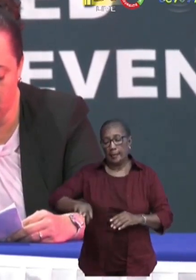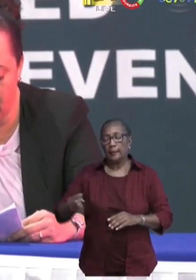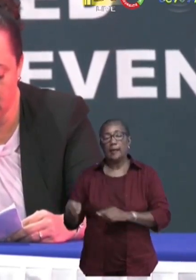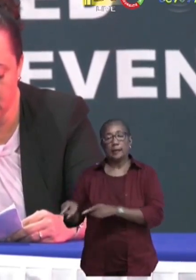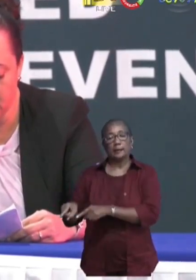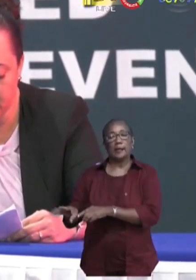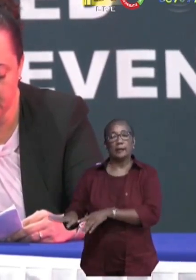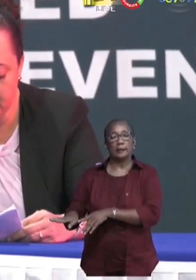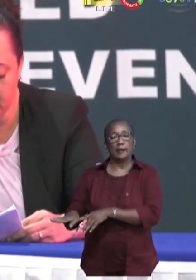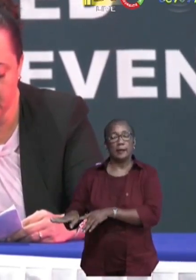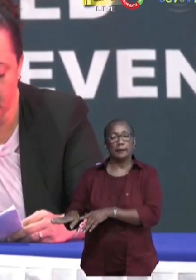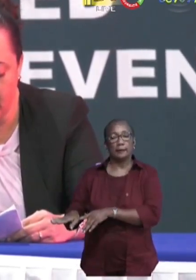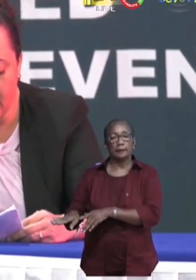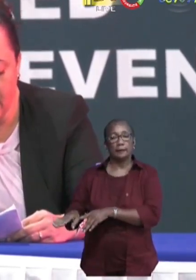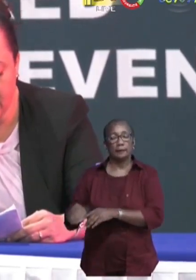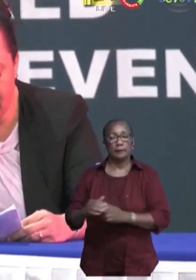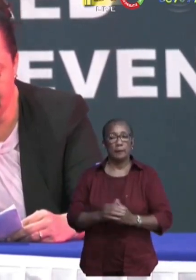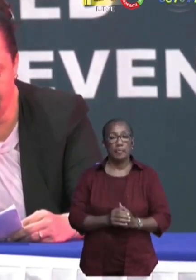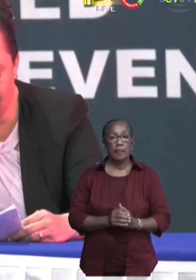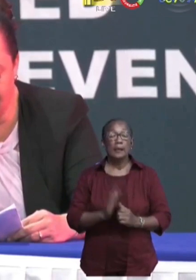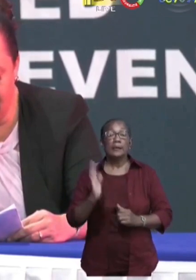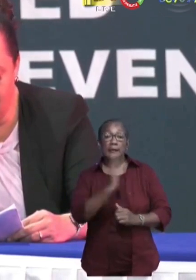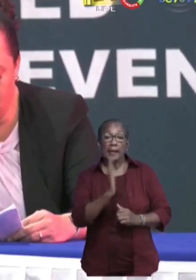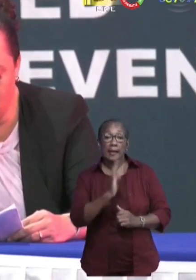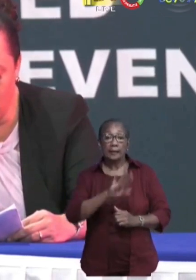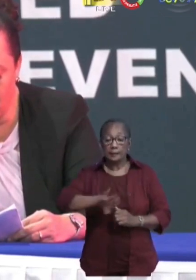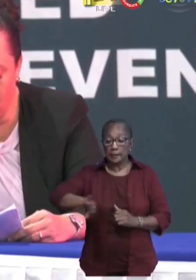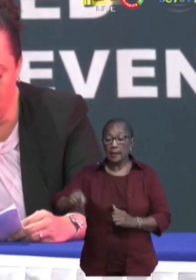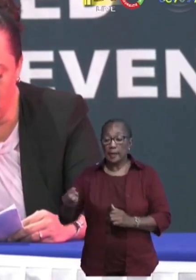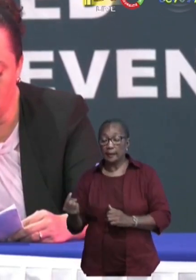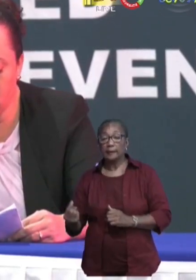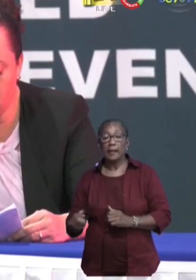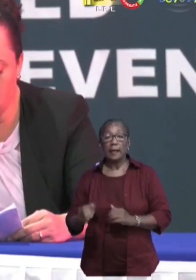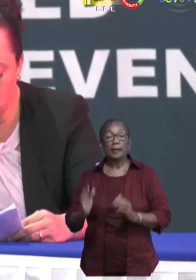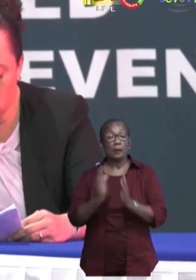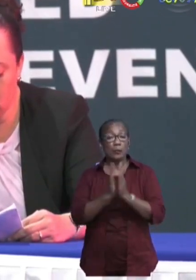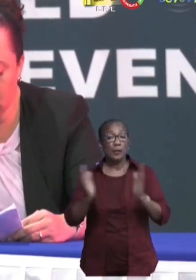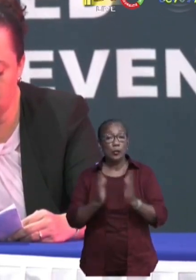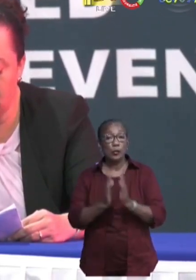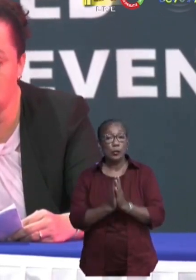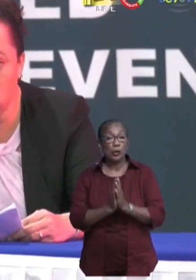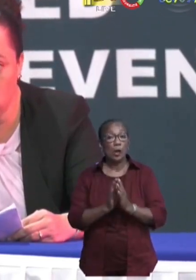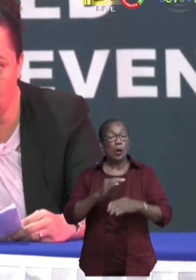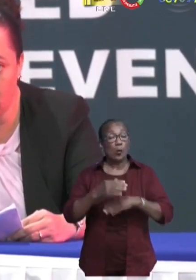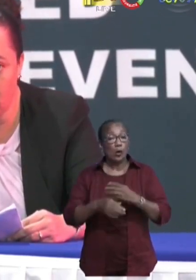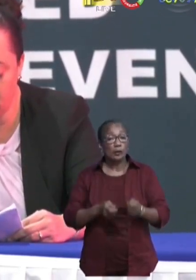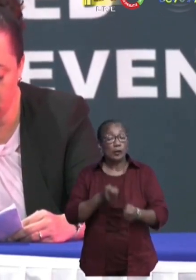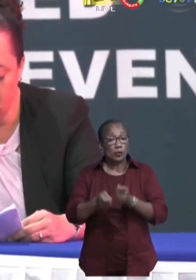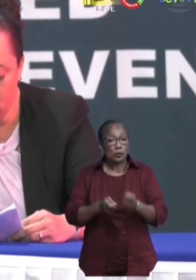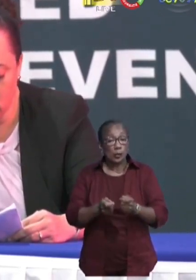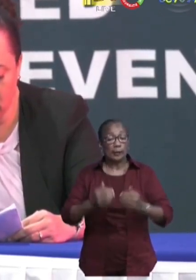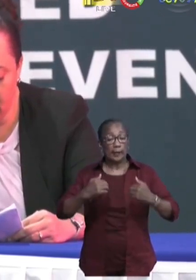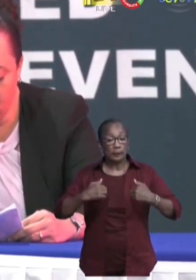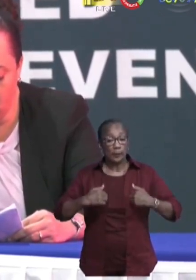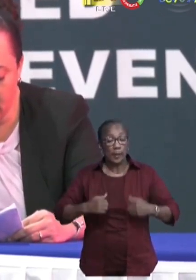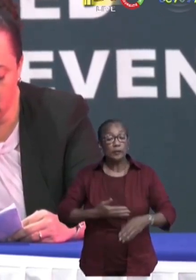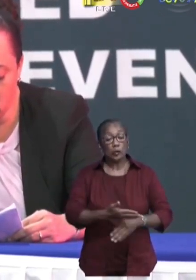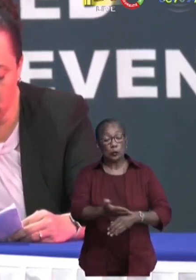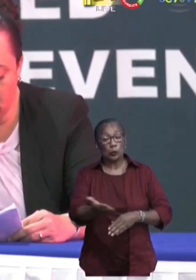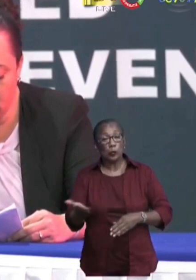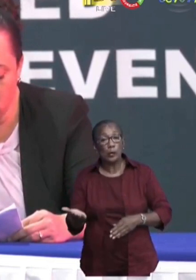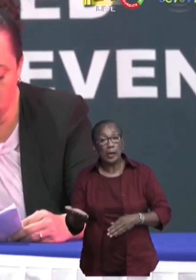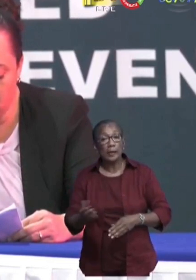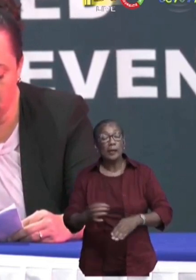zal worden geplaatst. Tijdens de quarantaineperiode wordt ervoor gezorgd dat mensen toegang hebben tot